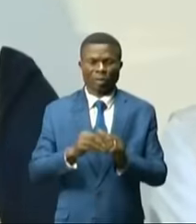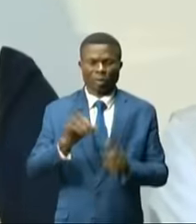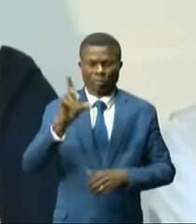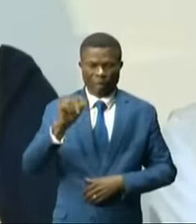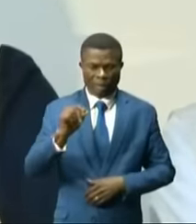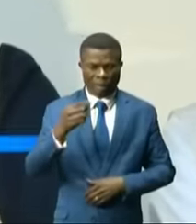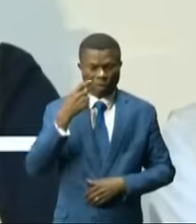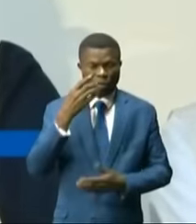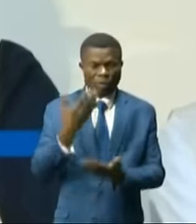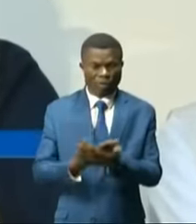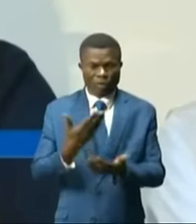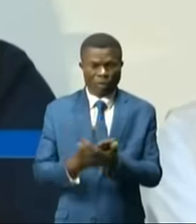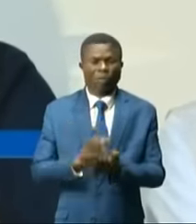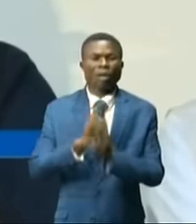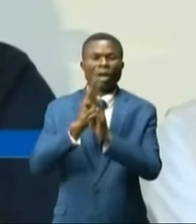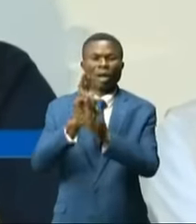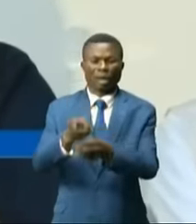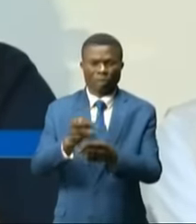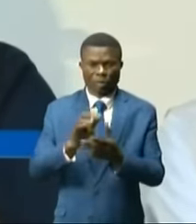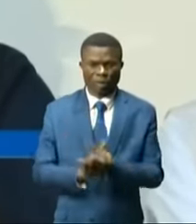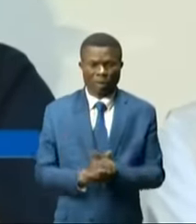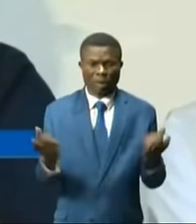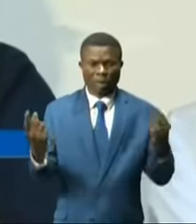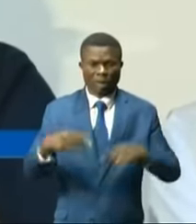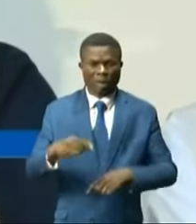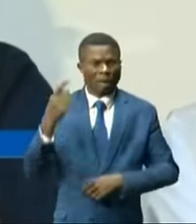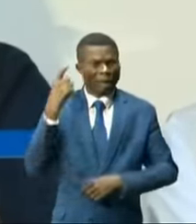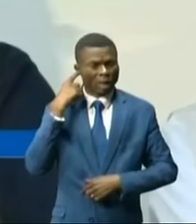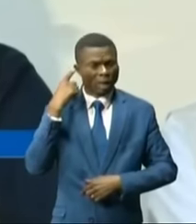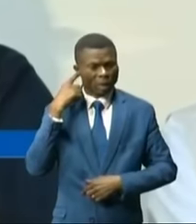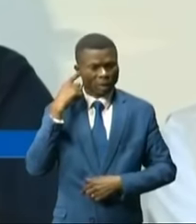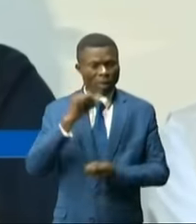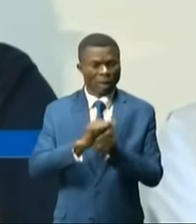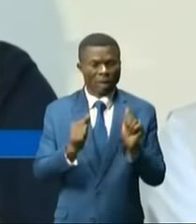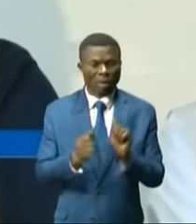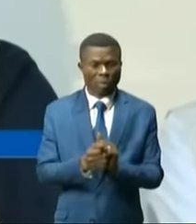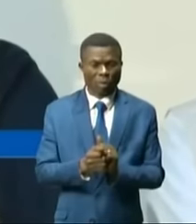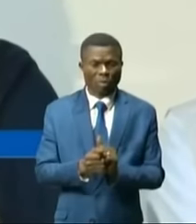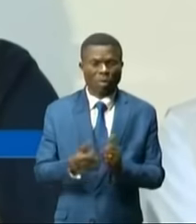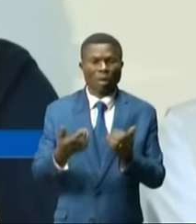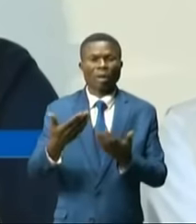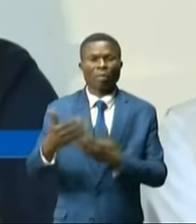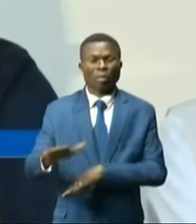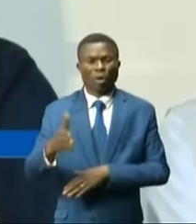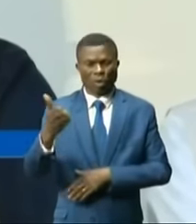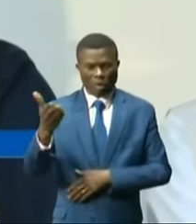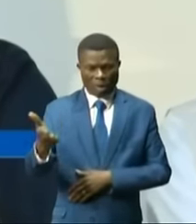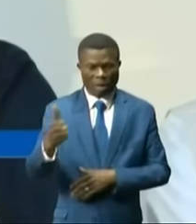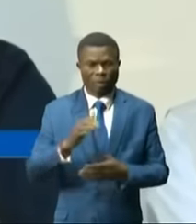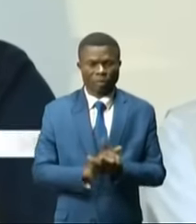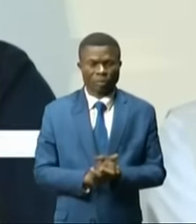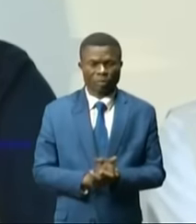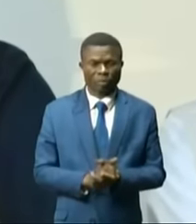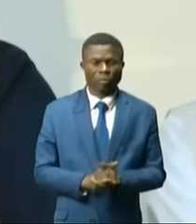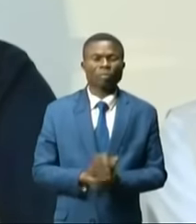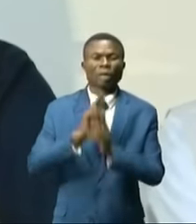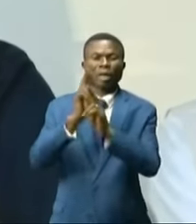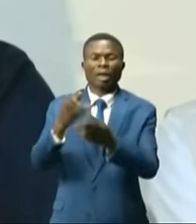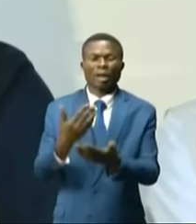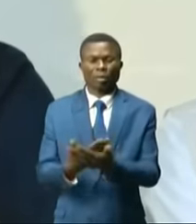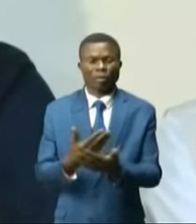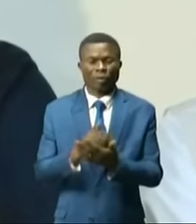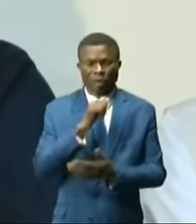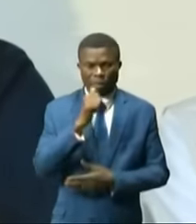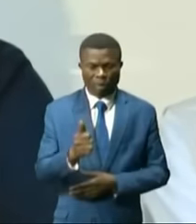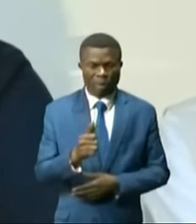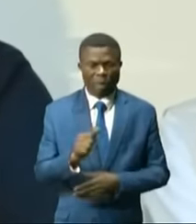candidat numéro 20 a réagi lorsqu'il a été informé de ces événements malheureux. Non seulement qu'il a réagi vite